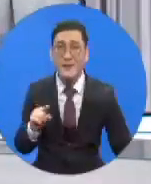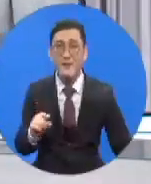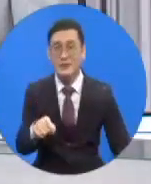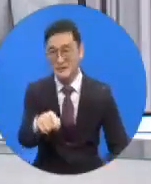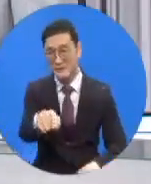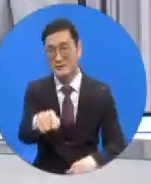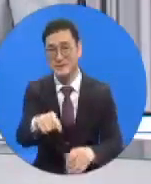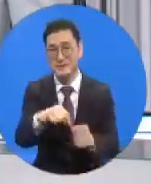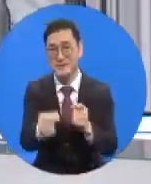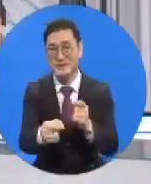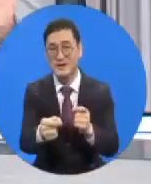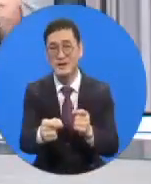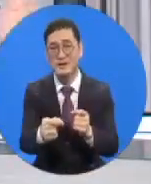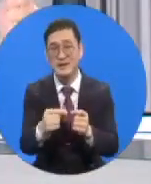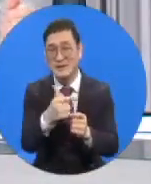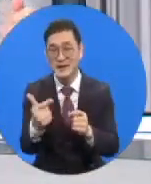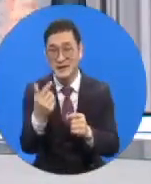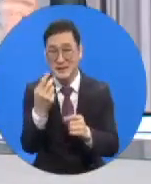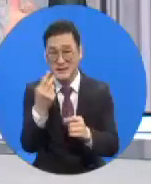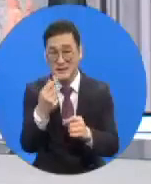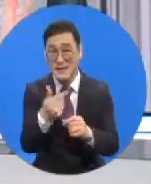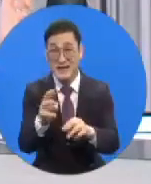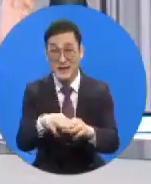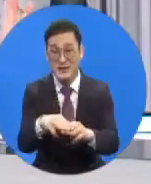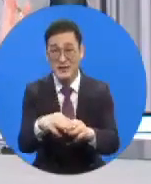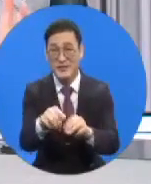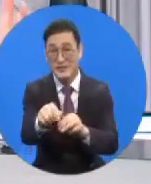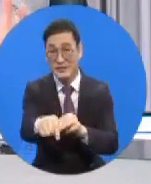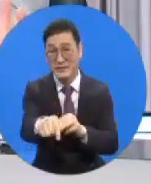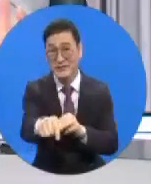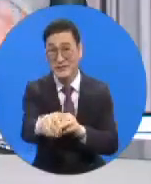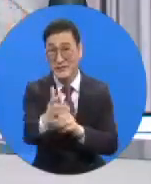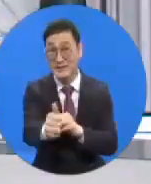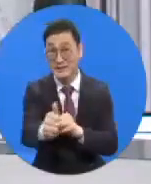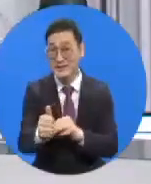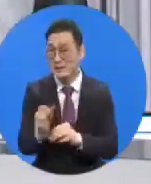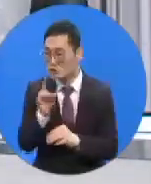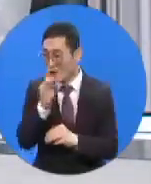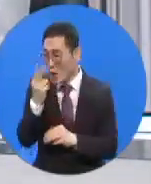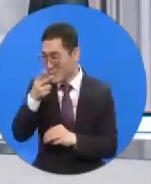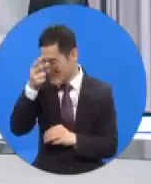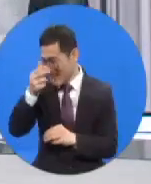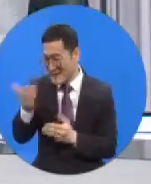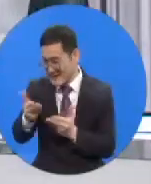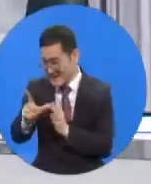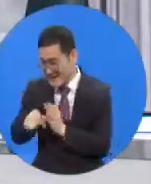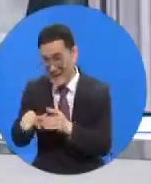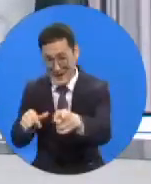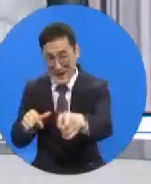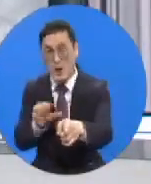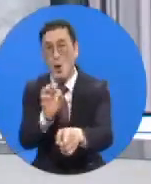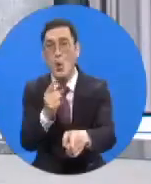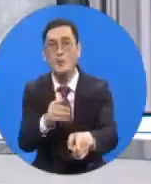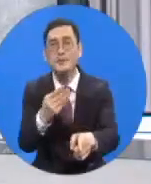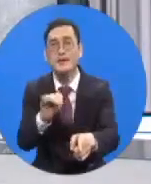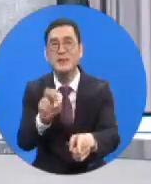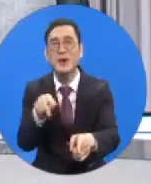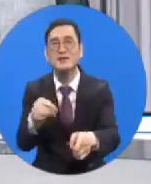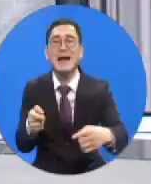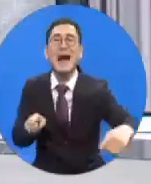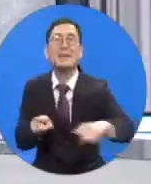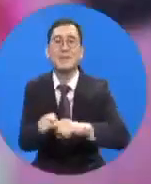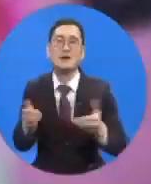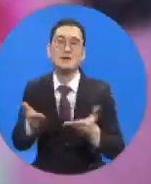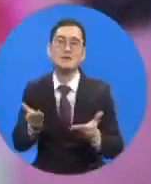같은 경우에는 사실 중앙지검장 윤석열 중앙지검장 시절에 옵티머스 사태를 같이 수사했다고요. 아니